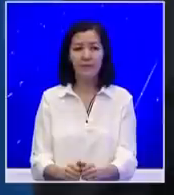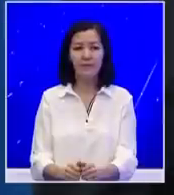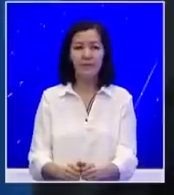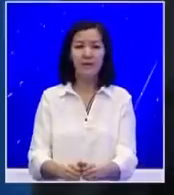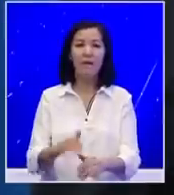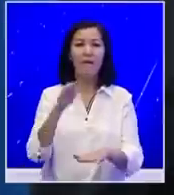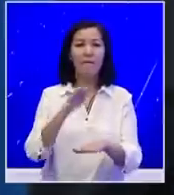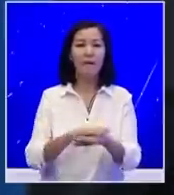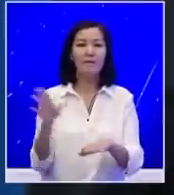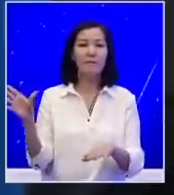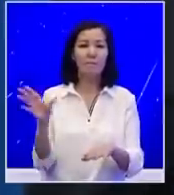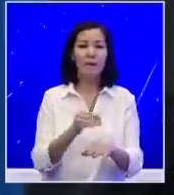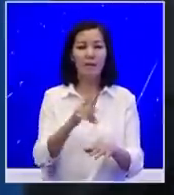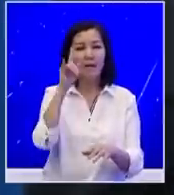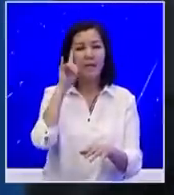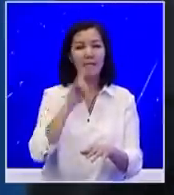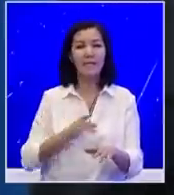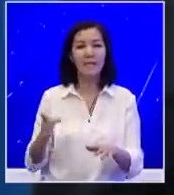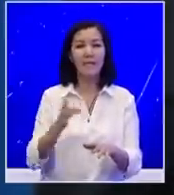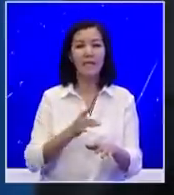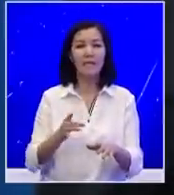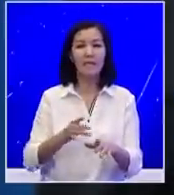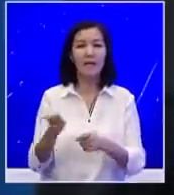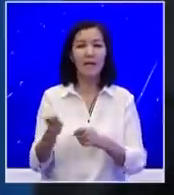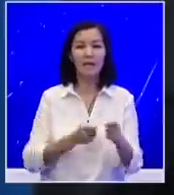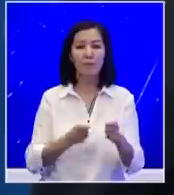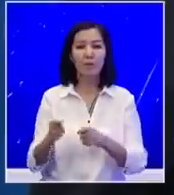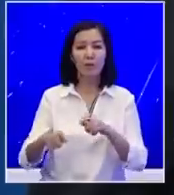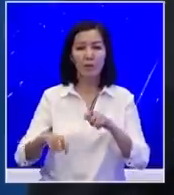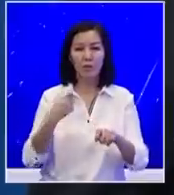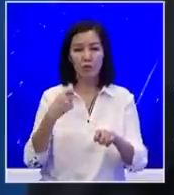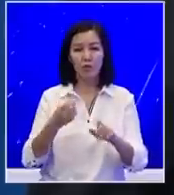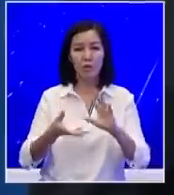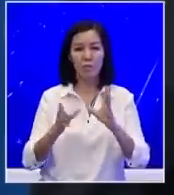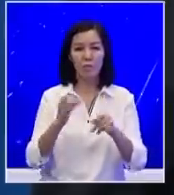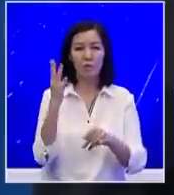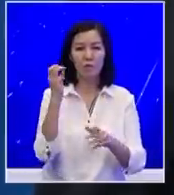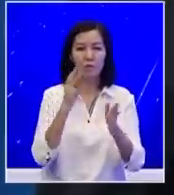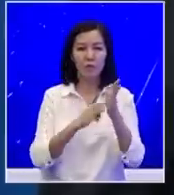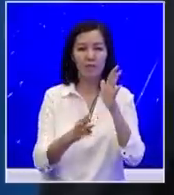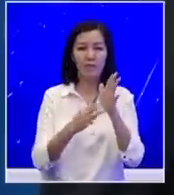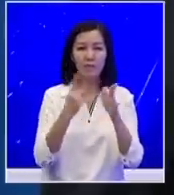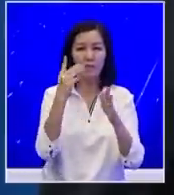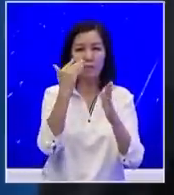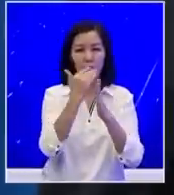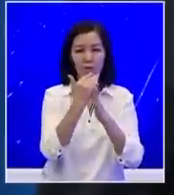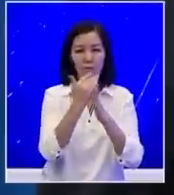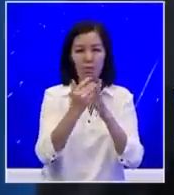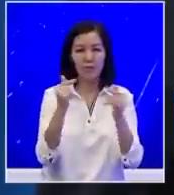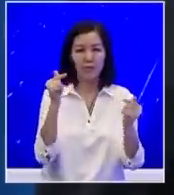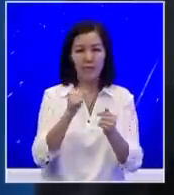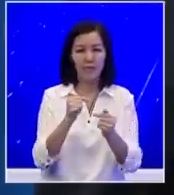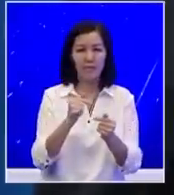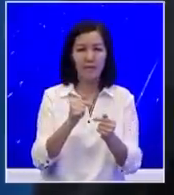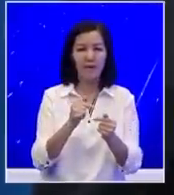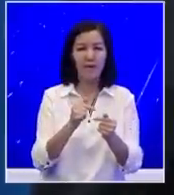Анықталған барлық фактілер бойынша Қазақстан Республикасының әкімшілік құқық бұзушылық туралы кодексінің 383-ші бап 1-ші бөлігіне сәйкес әкімшілік